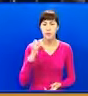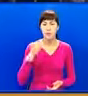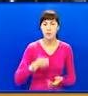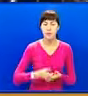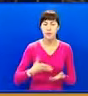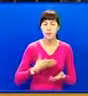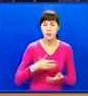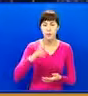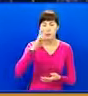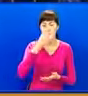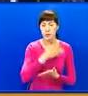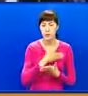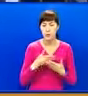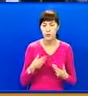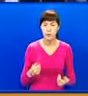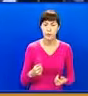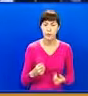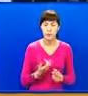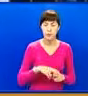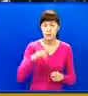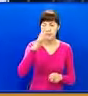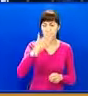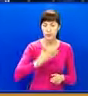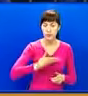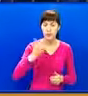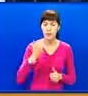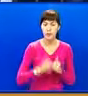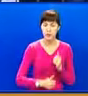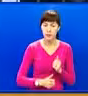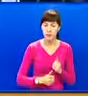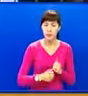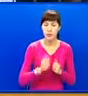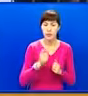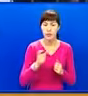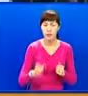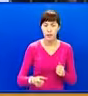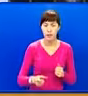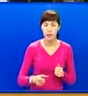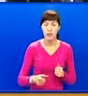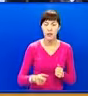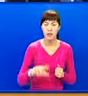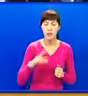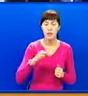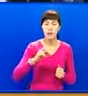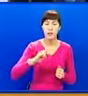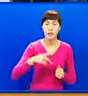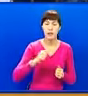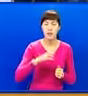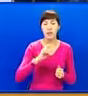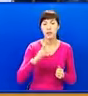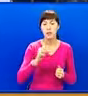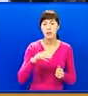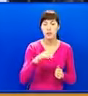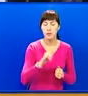Біз ешқандай мемлекетте жоқ. Бұл мемлекет біз әрқайсы Қазақстан деген кезде ләңгі және асық